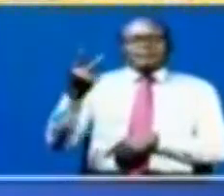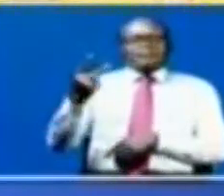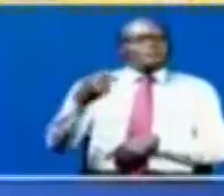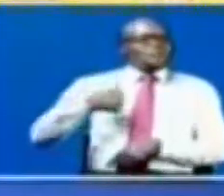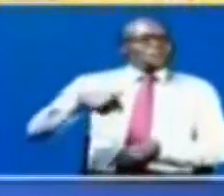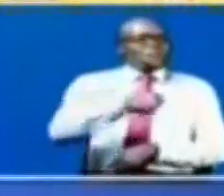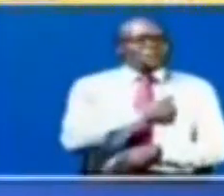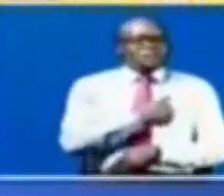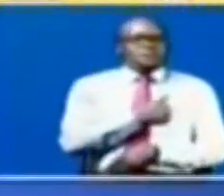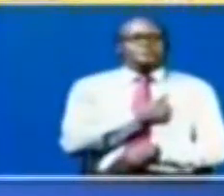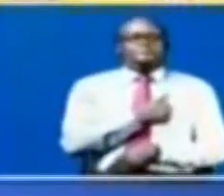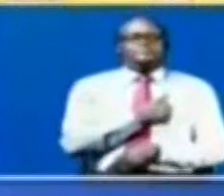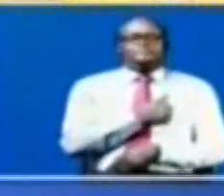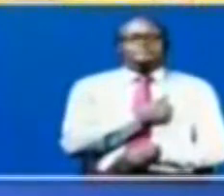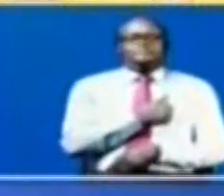hatujaweza